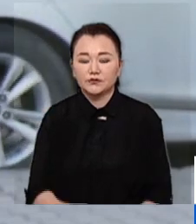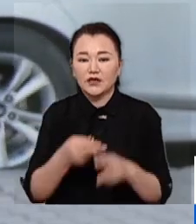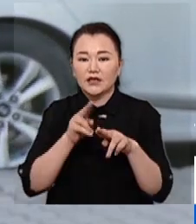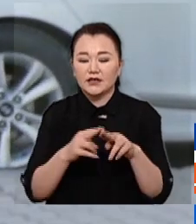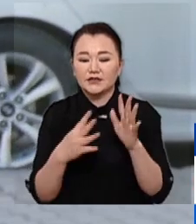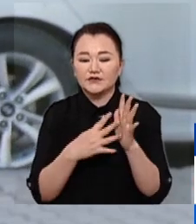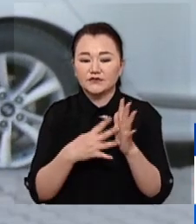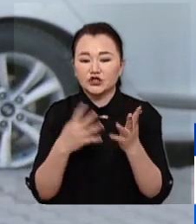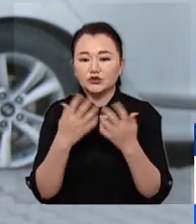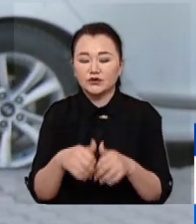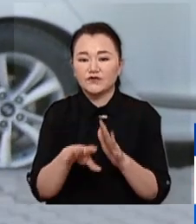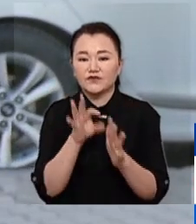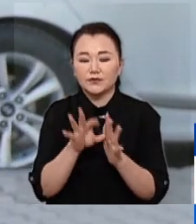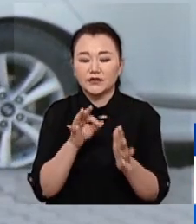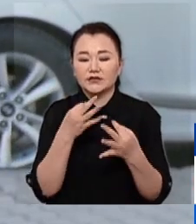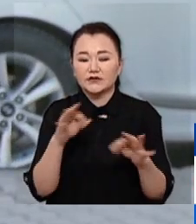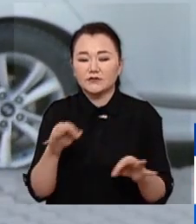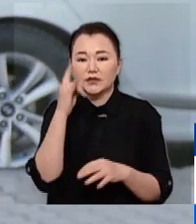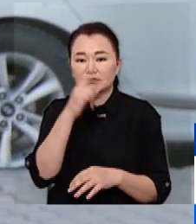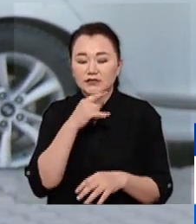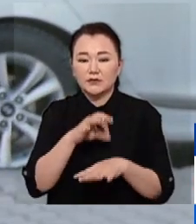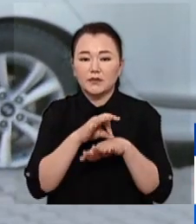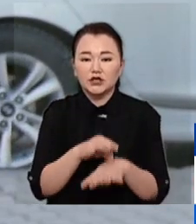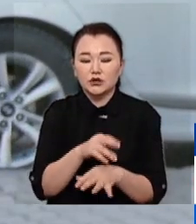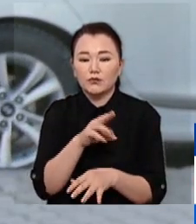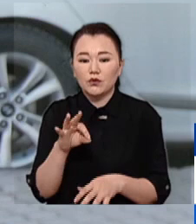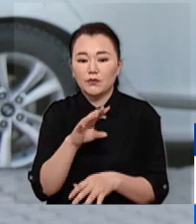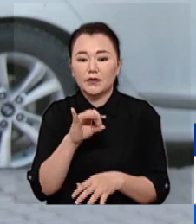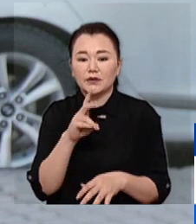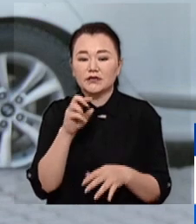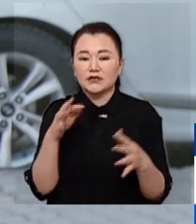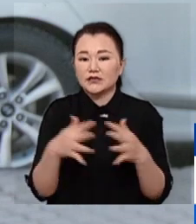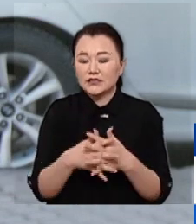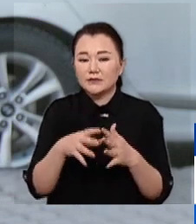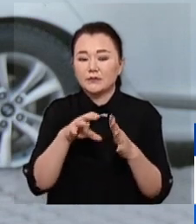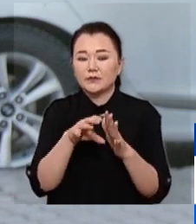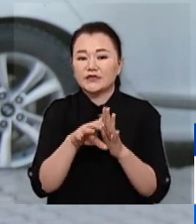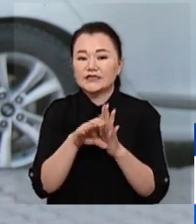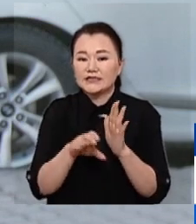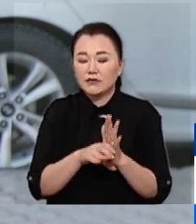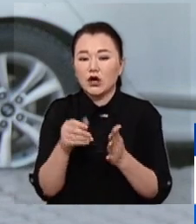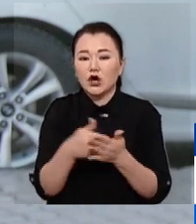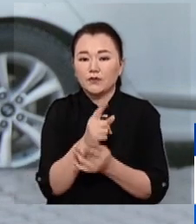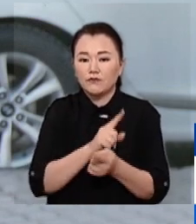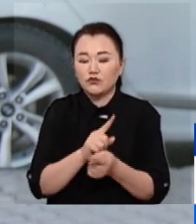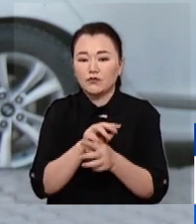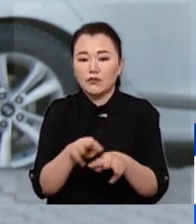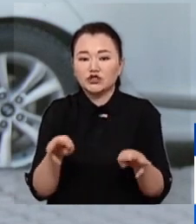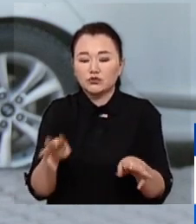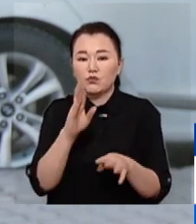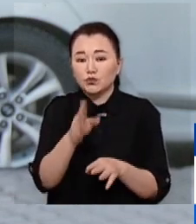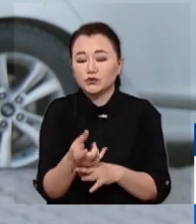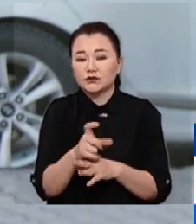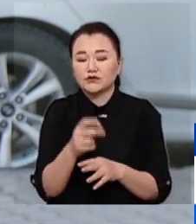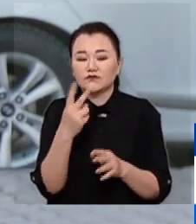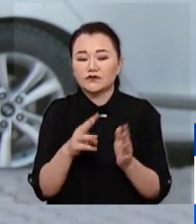Эти 9-е по счету выборы в независимом Казахстане прошли по пропорционально-мажоритарной системе. Обновленный мажилис будет состоять из